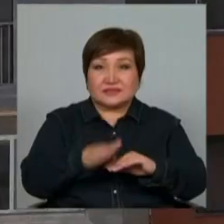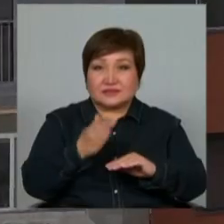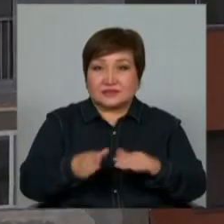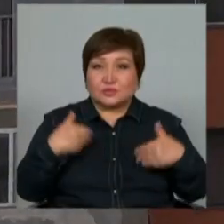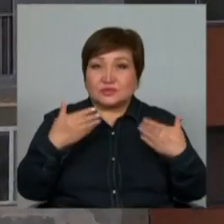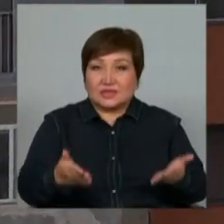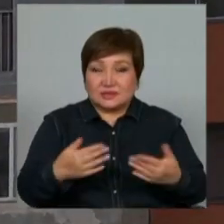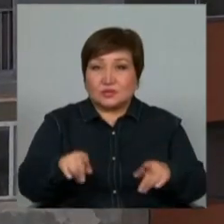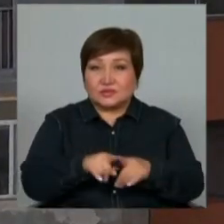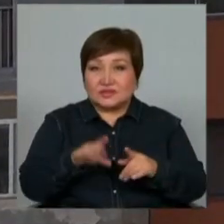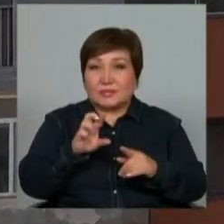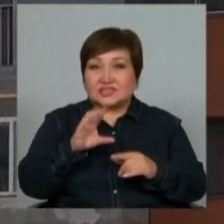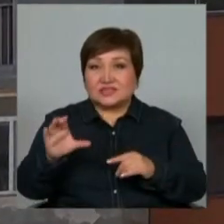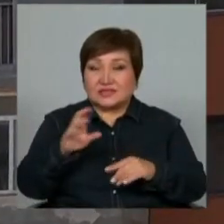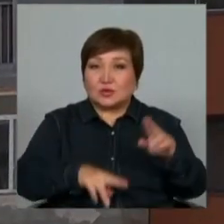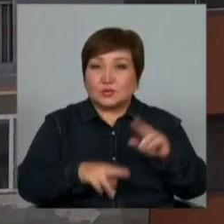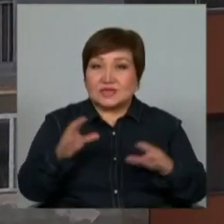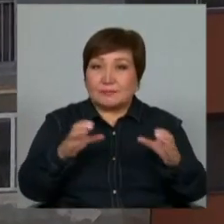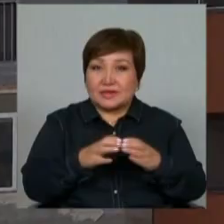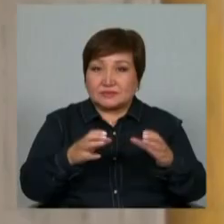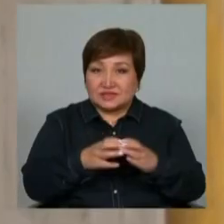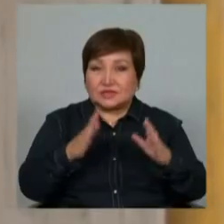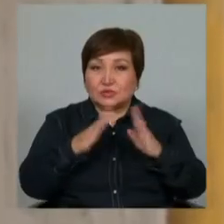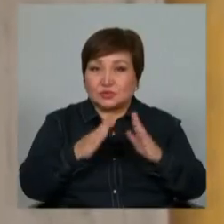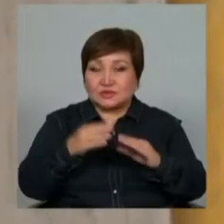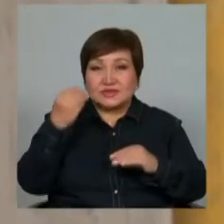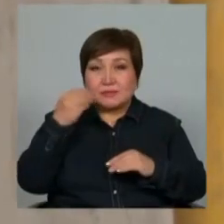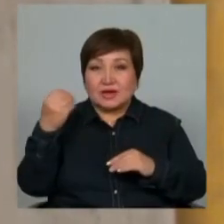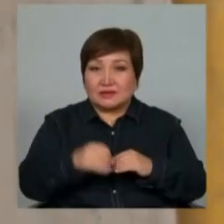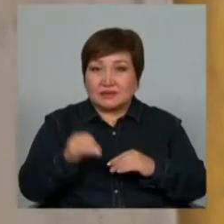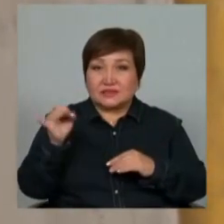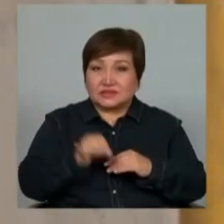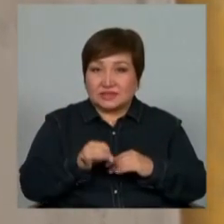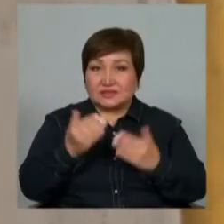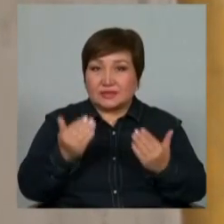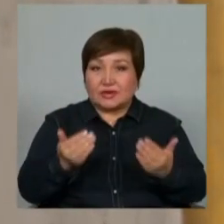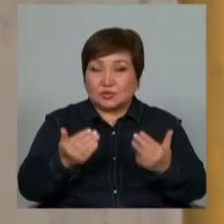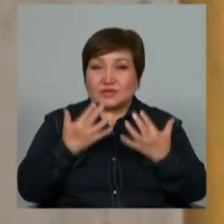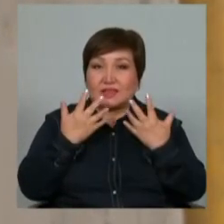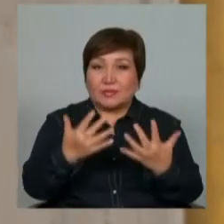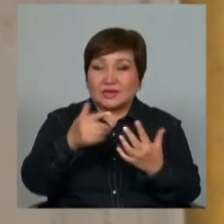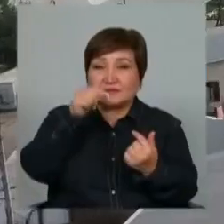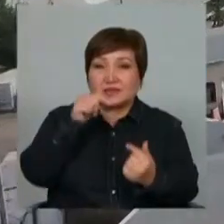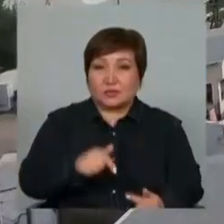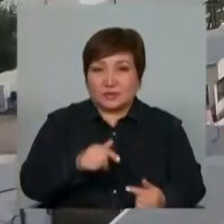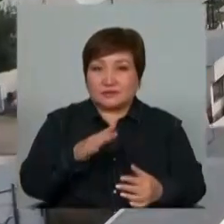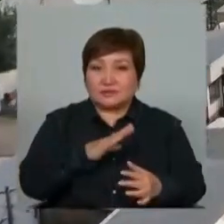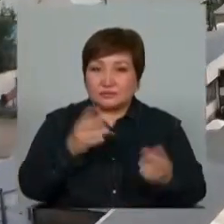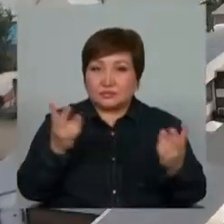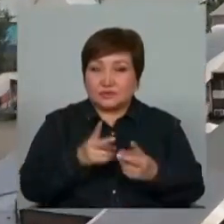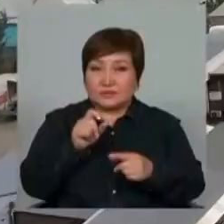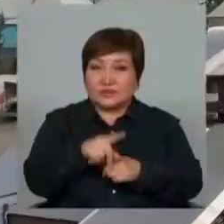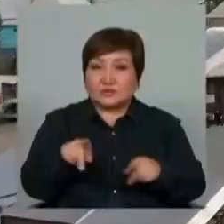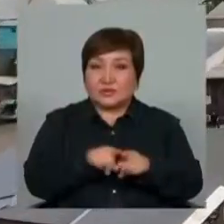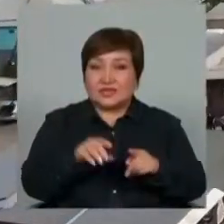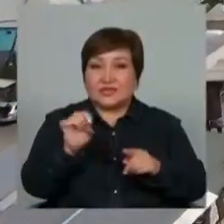Бақытжан Сағынтаев құрылыс компаниясына салынып жатқан үйлердің сапалы әрі қасбеттерінің заманауи талапқа сай болуын тапсырды. Сонымен қатар